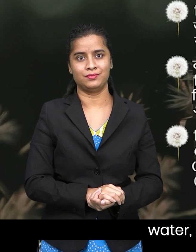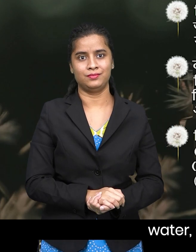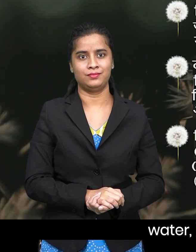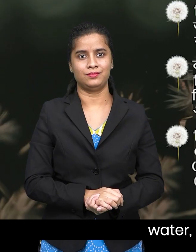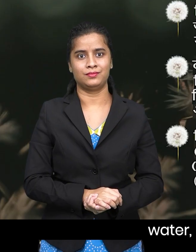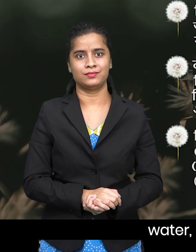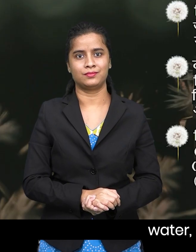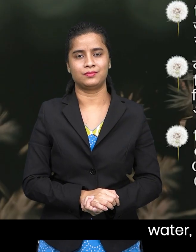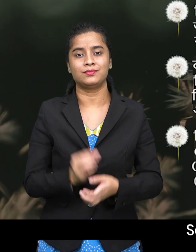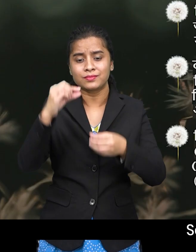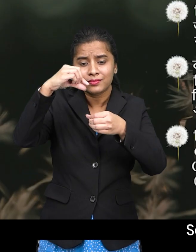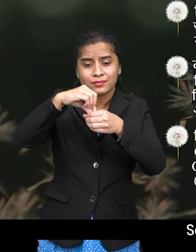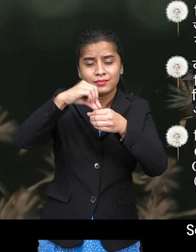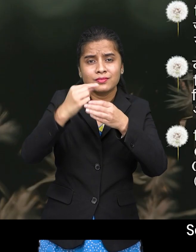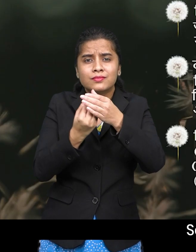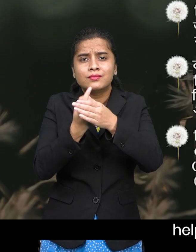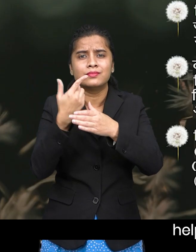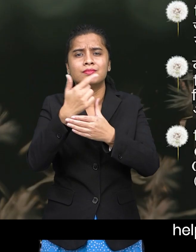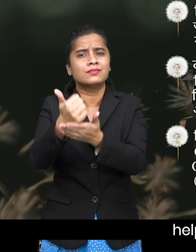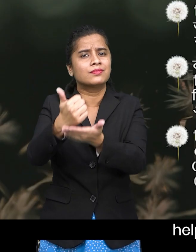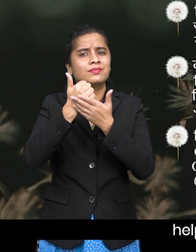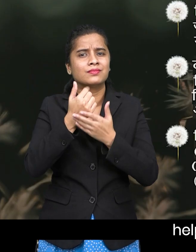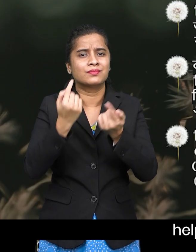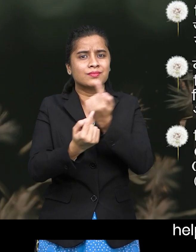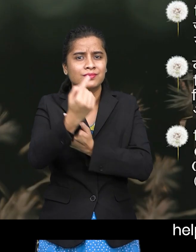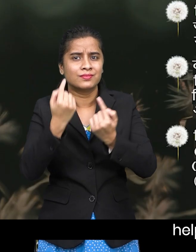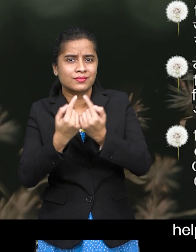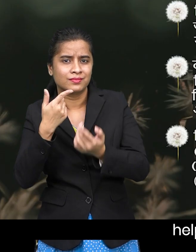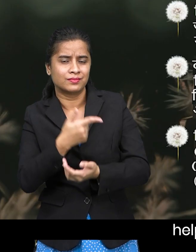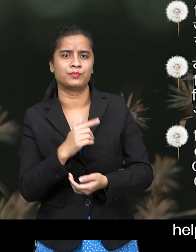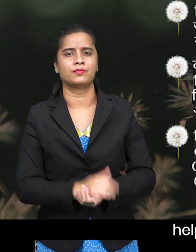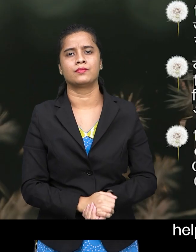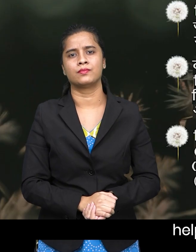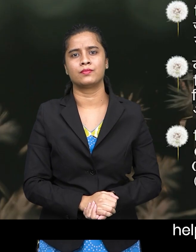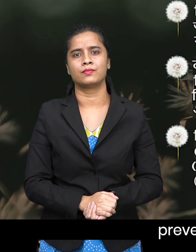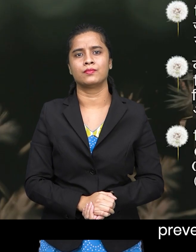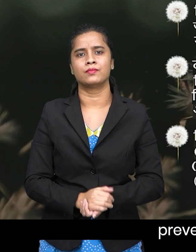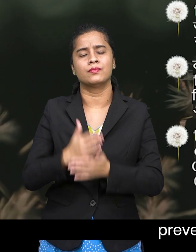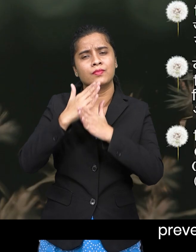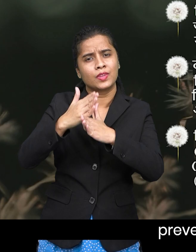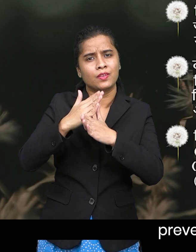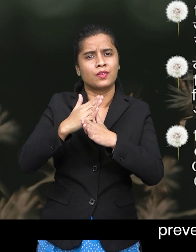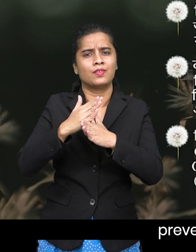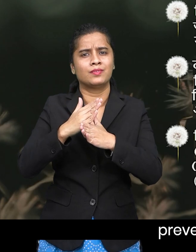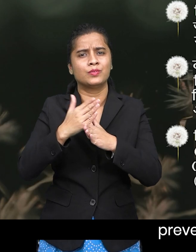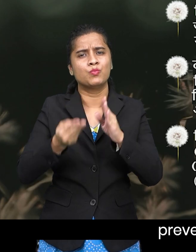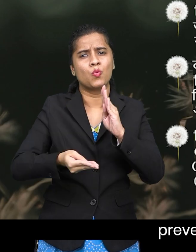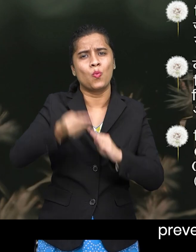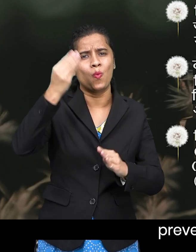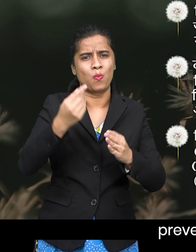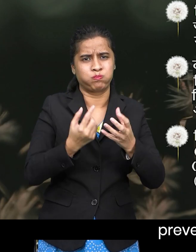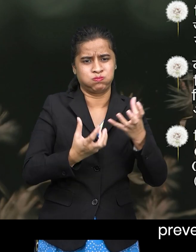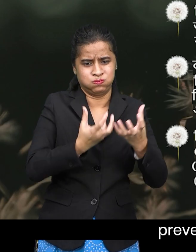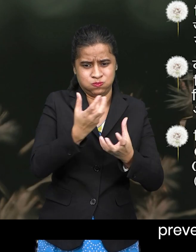जमिनीत लपवते. ती ते सर्व खाऊ शकत नाही आणि आपले शेंगदाणे कुठे लपवले आहेत हे देखील विसरू शकत नाही. अशा